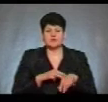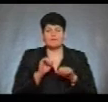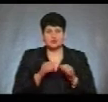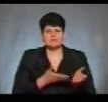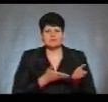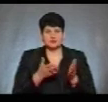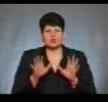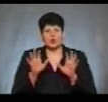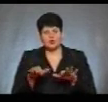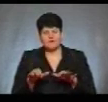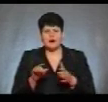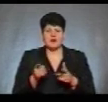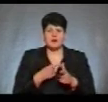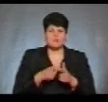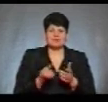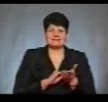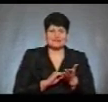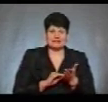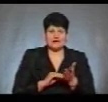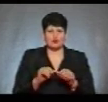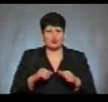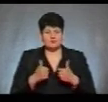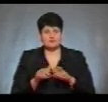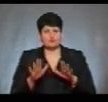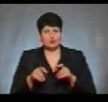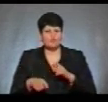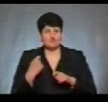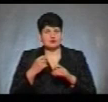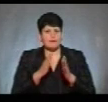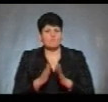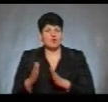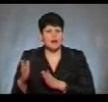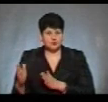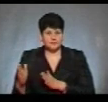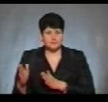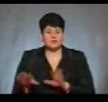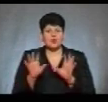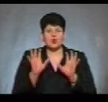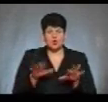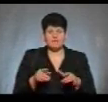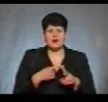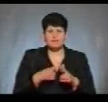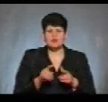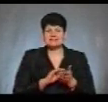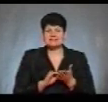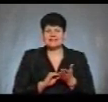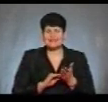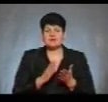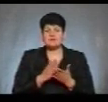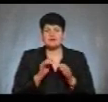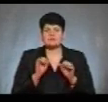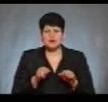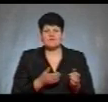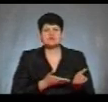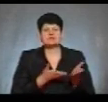запросити голова або секретар комісії в разі, наприклад, порушення громадського порядку. Тобто голова або секретар має на це право, так? Вони мають право